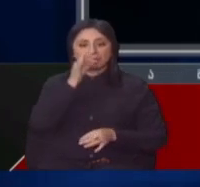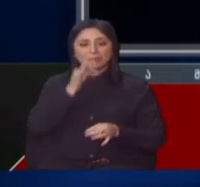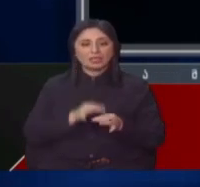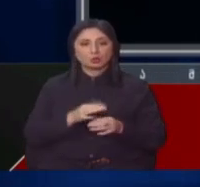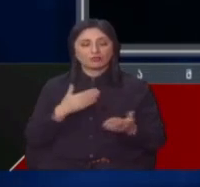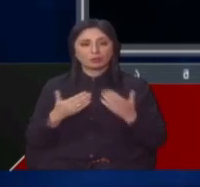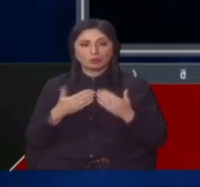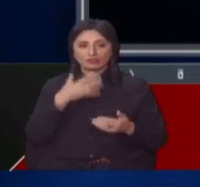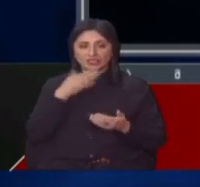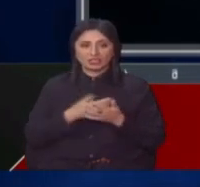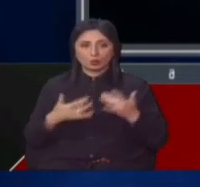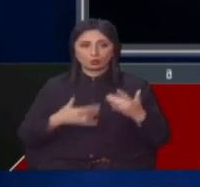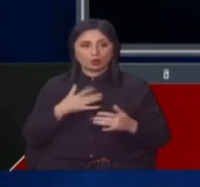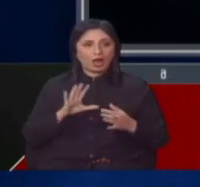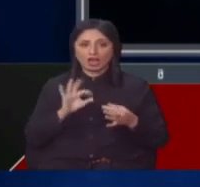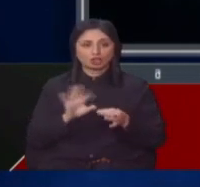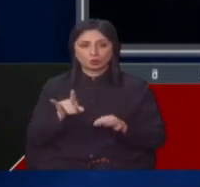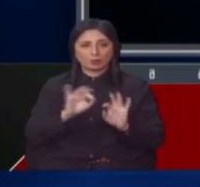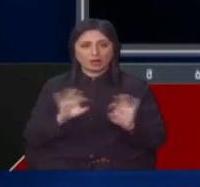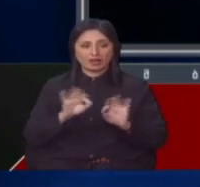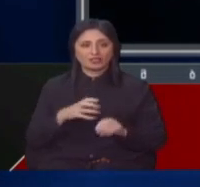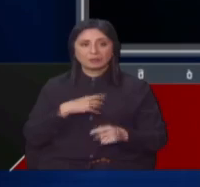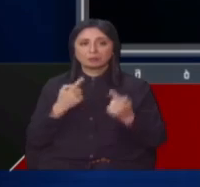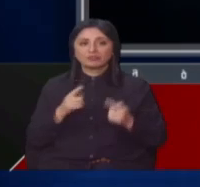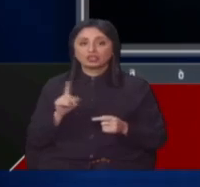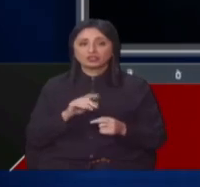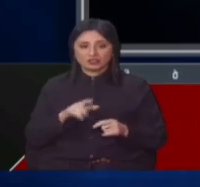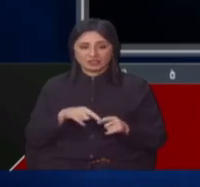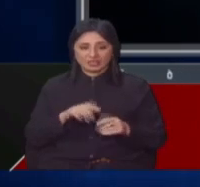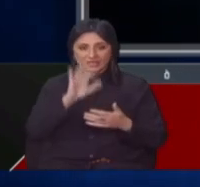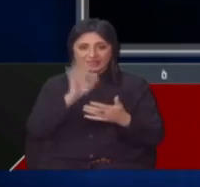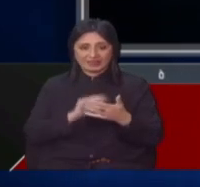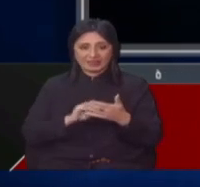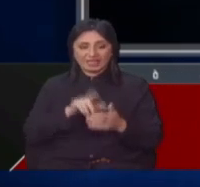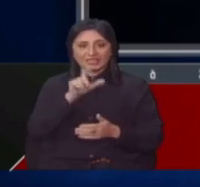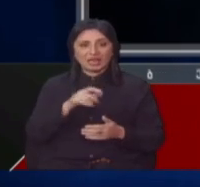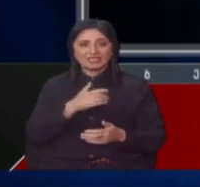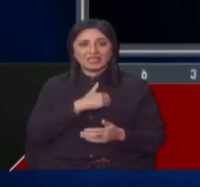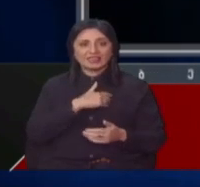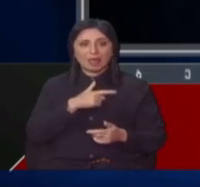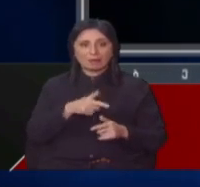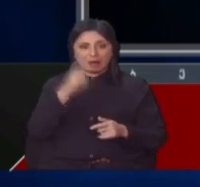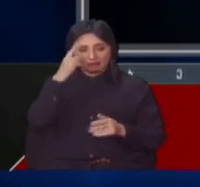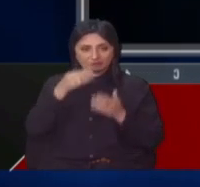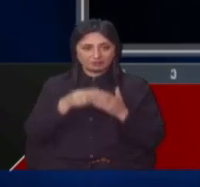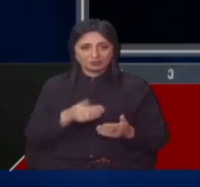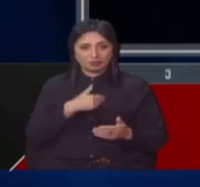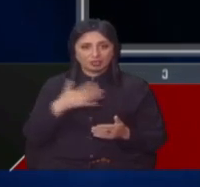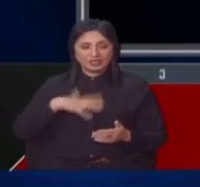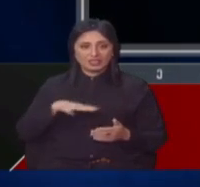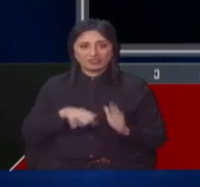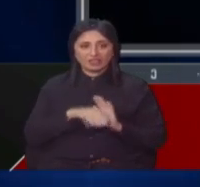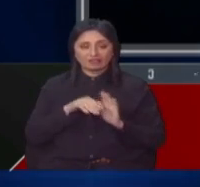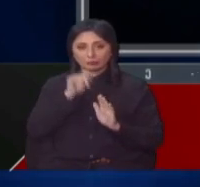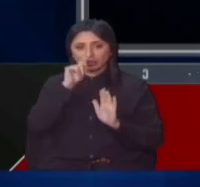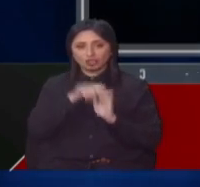Gabloba, Moiki, Dasakuta, Rolstar, Shiwer, Tam, Gans Hadebas, Nușnolovania, Rom, Text, Romelis, Amum, Cevelta, Nebisformire, Baze, Gauleni, Smohtenica, Cartulus,